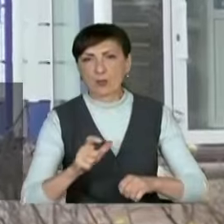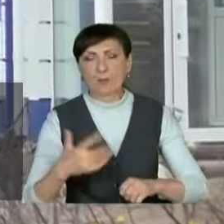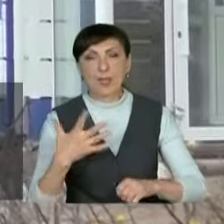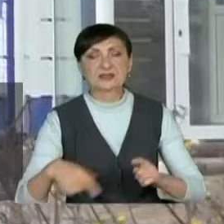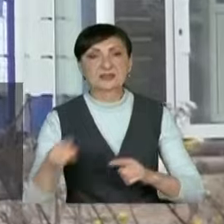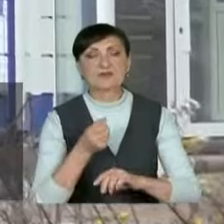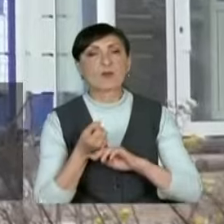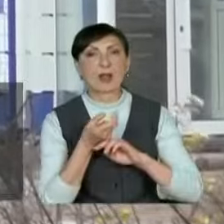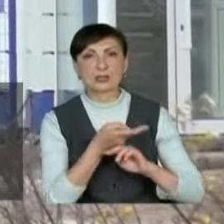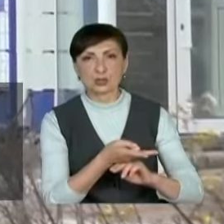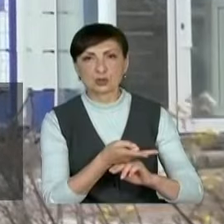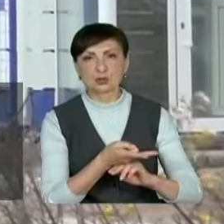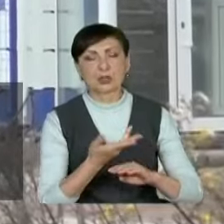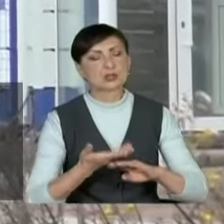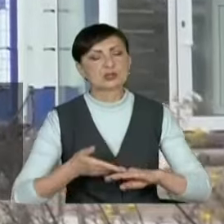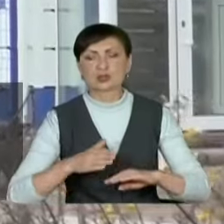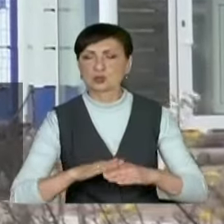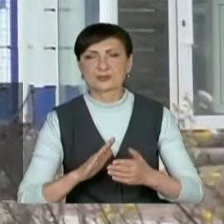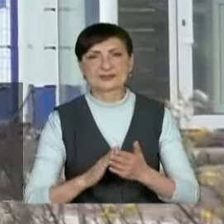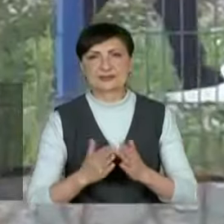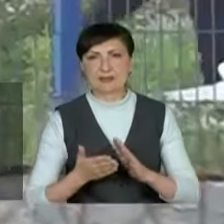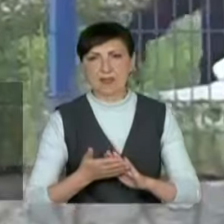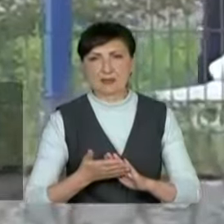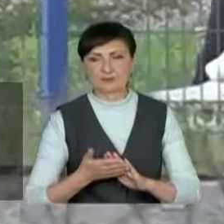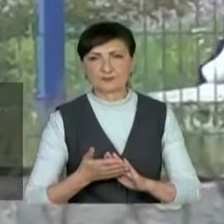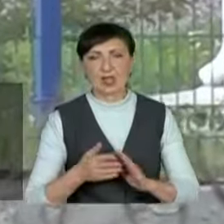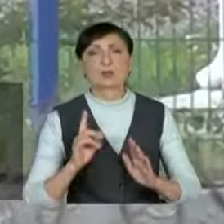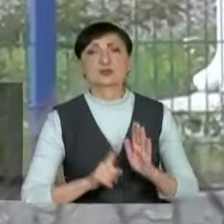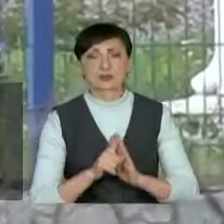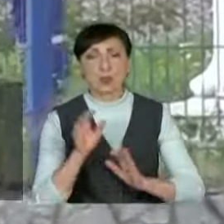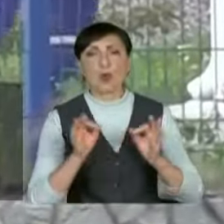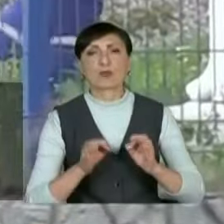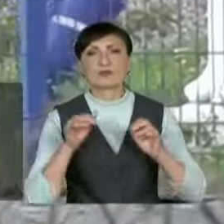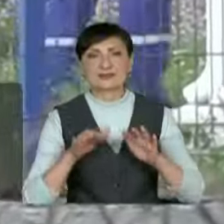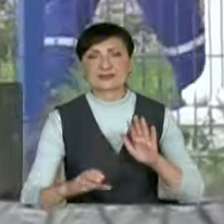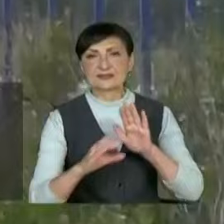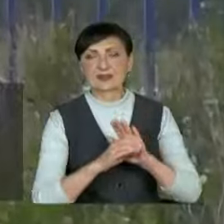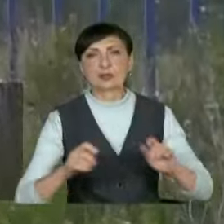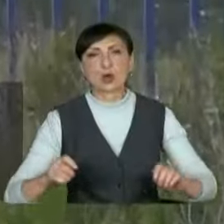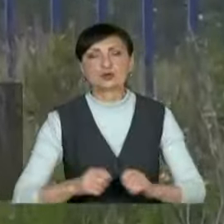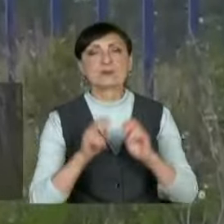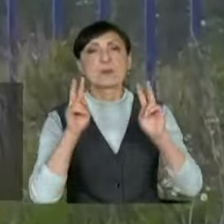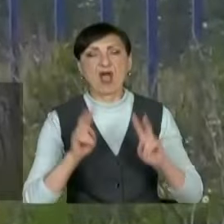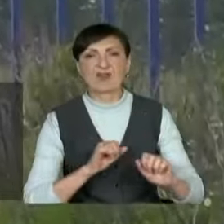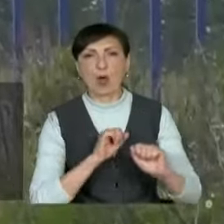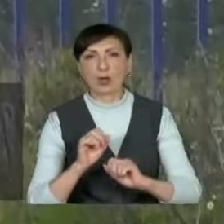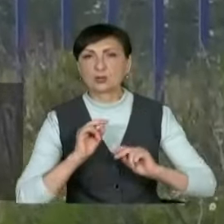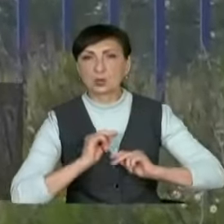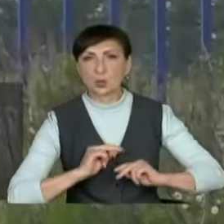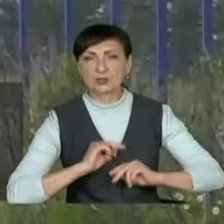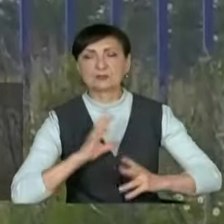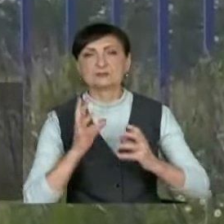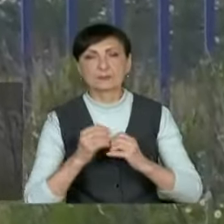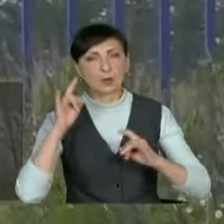из них были госпитализированы в крайне тяжелом состоянии. Заведено уголовное дело по статье «Нарушение правил охраны труда, повлекшее